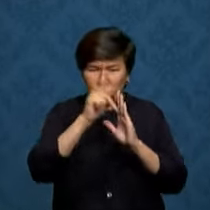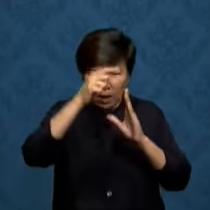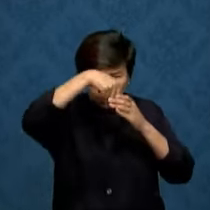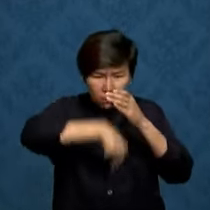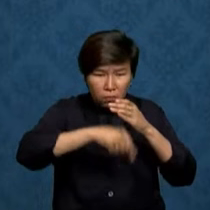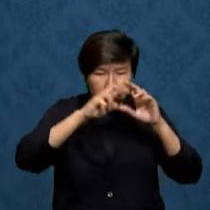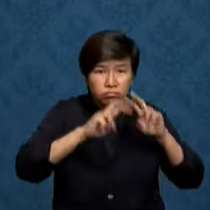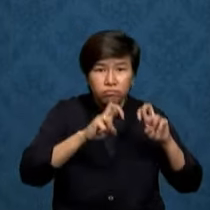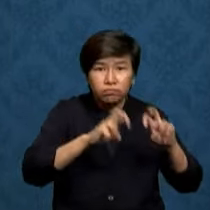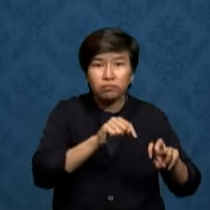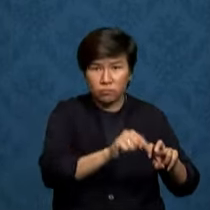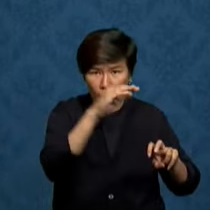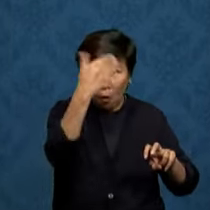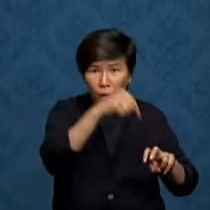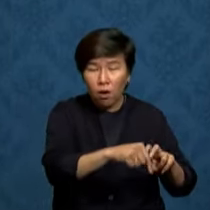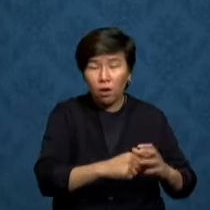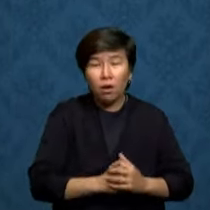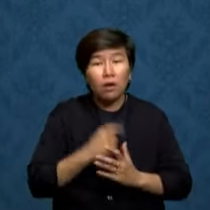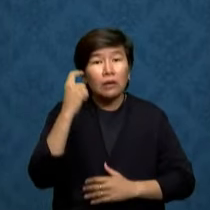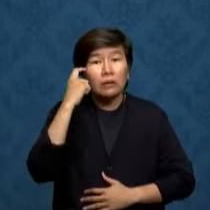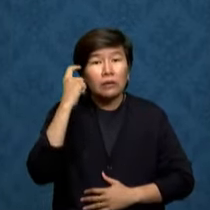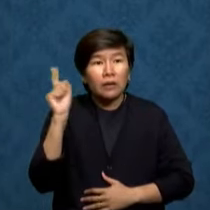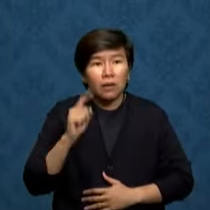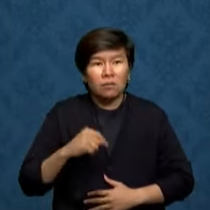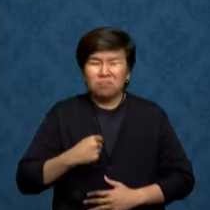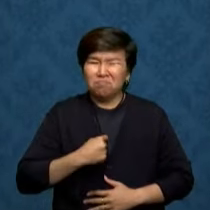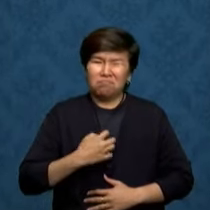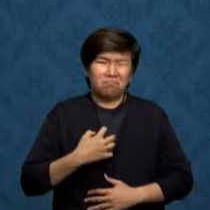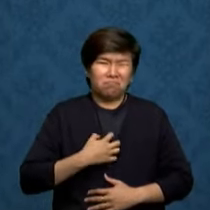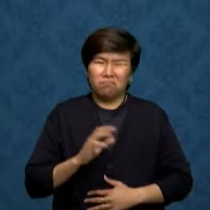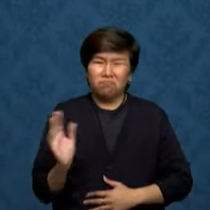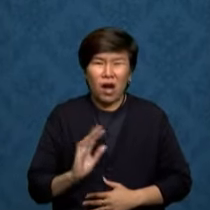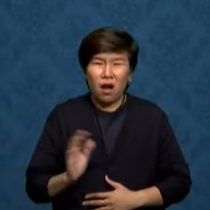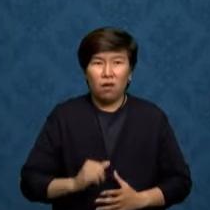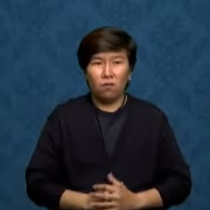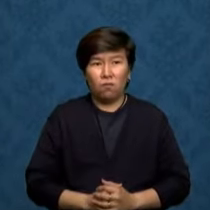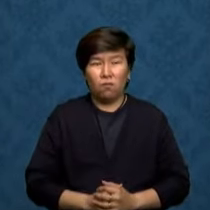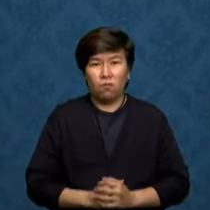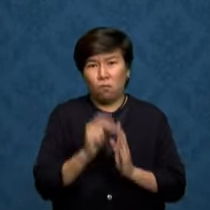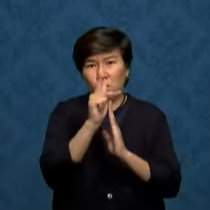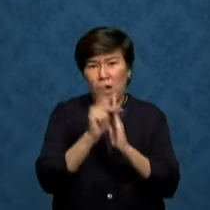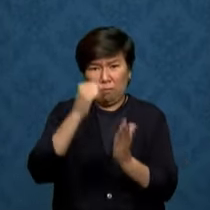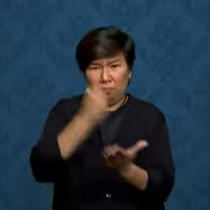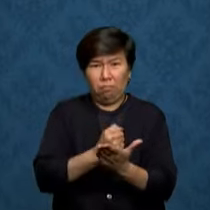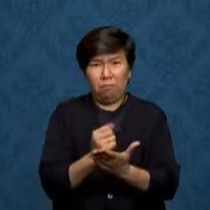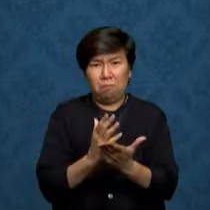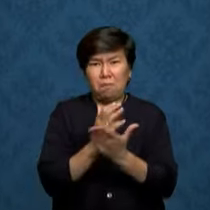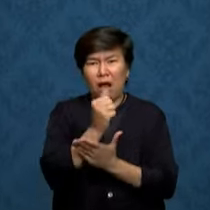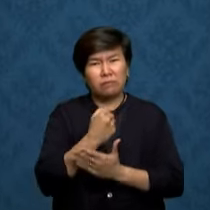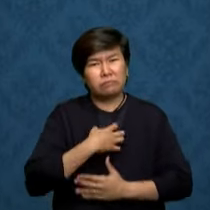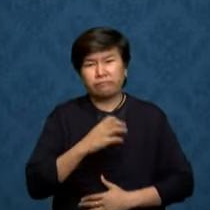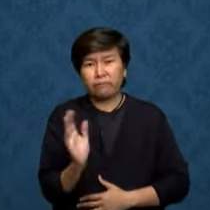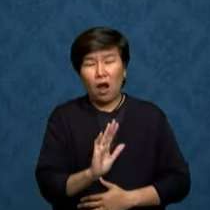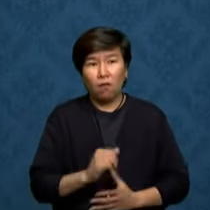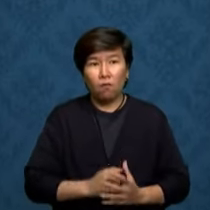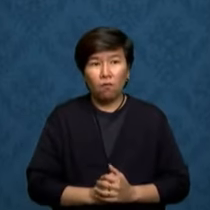นะเพราะฉะนั้นผมคิดว่าวันเนี้ยผมไม่อยากให้เราไปสู่ตรงนั้นไม่ใช่ว่าผมเองไม่ได้ทัน